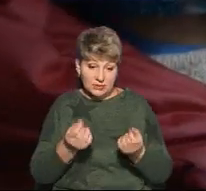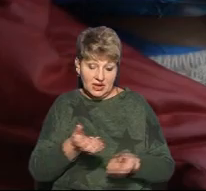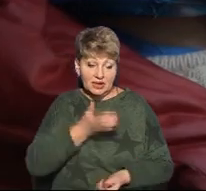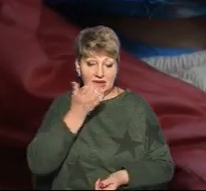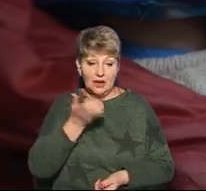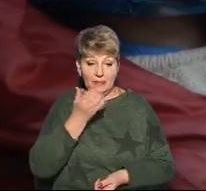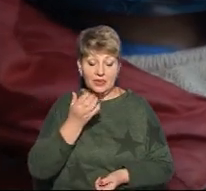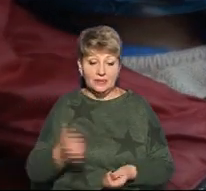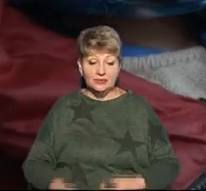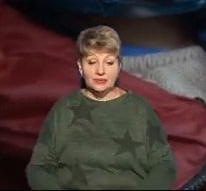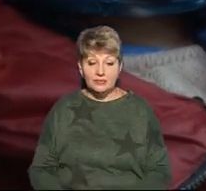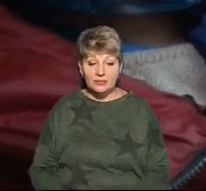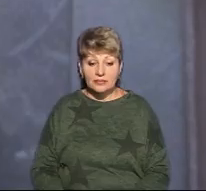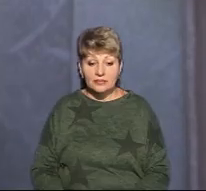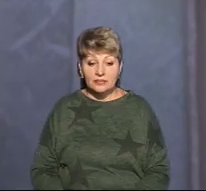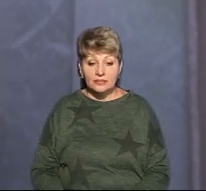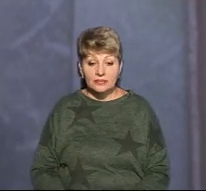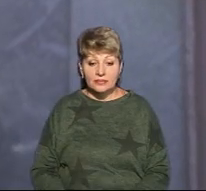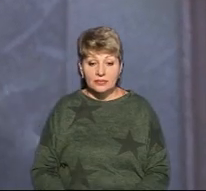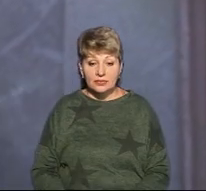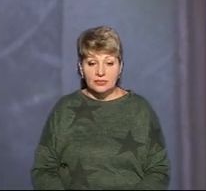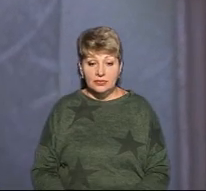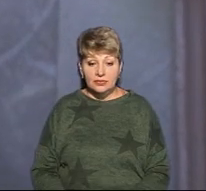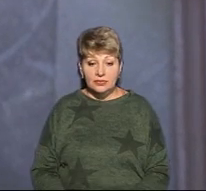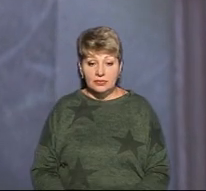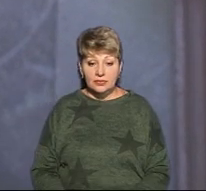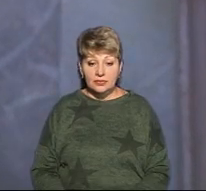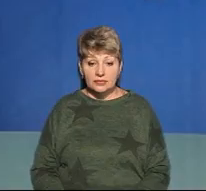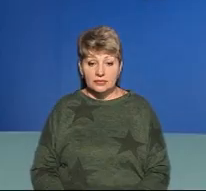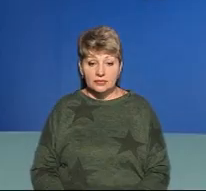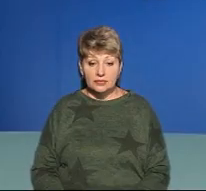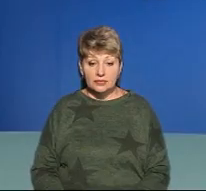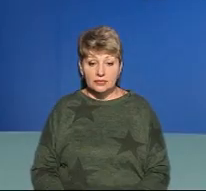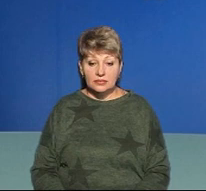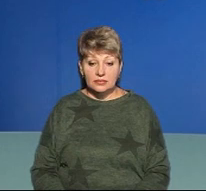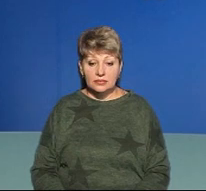Дар'я Шевченко, Федір Коцаба. Новини на Суспільному. Черкаси.